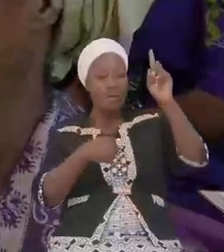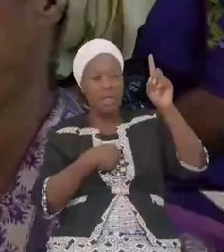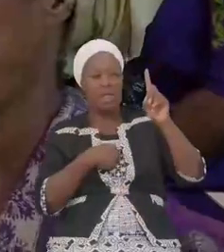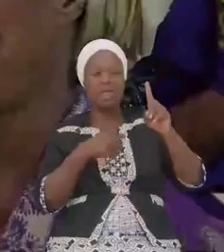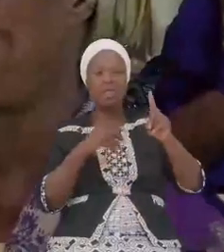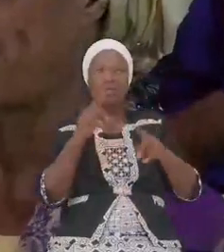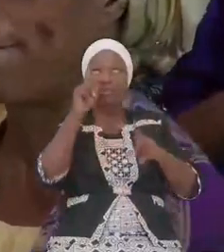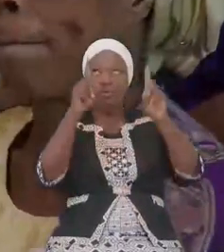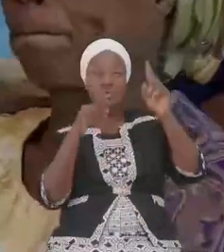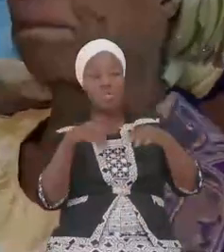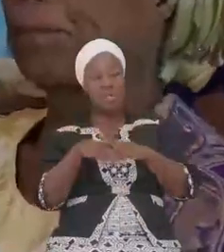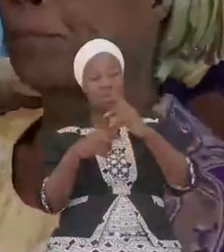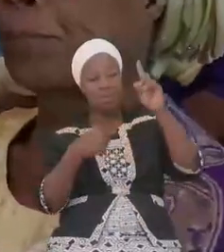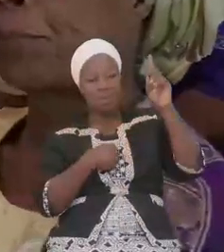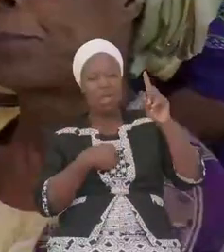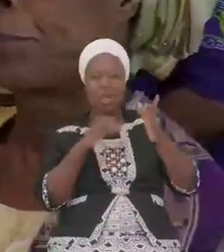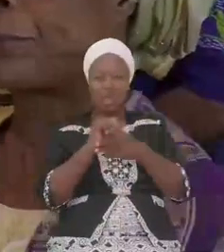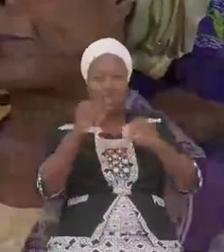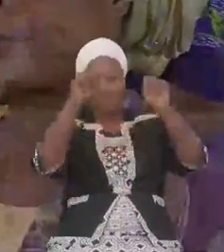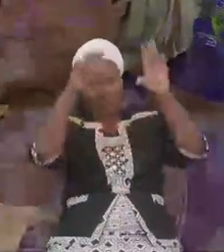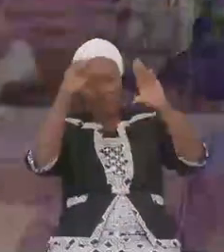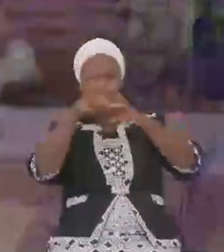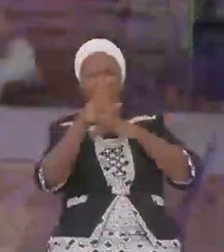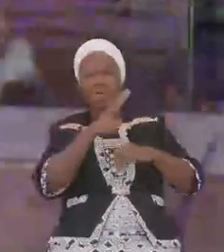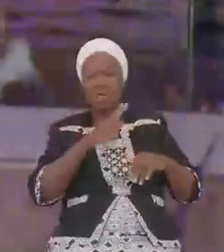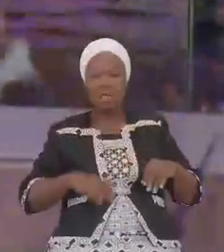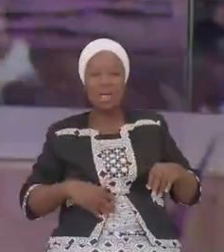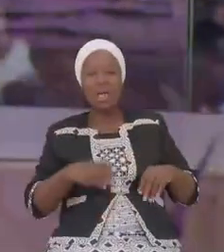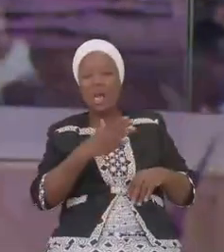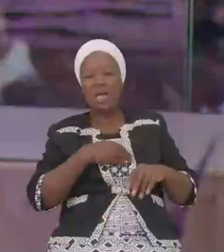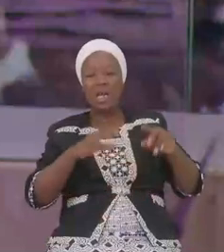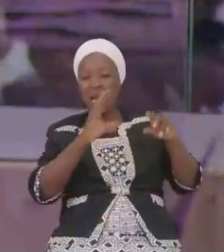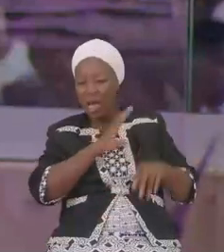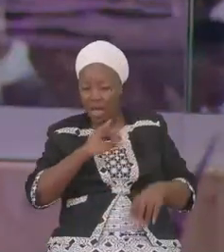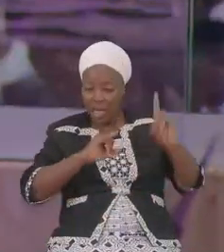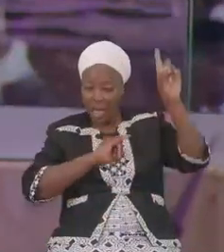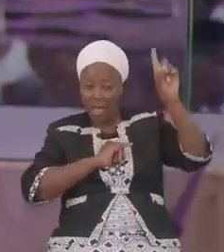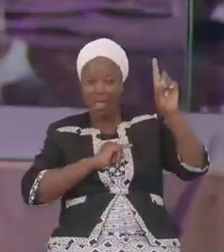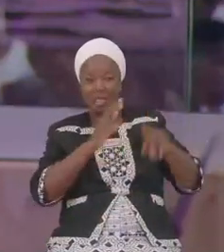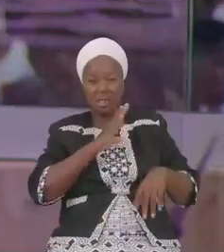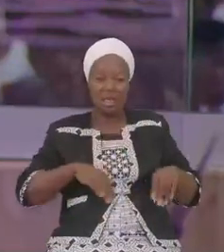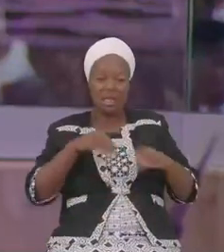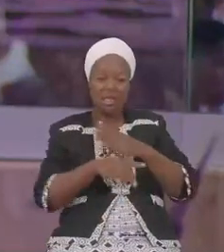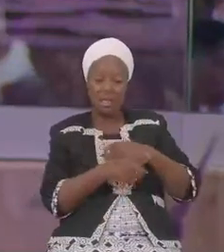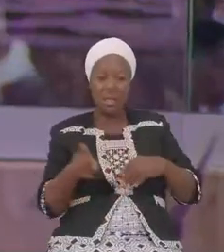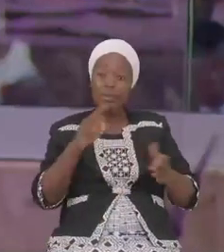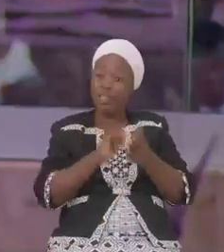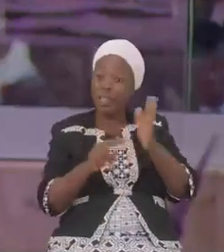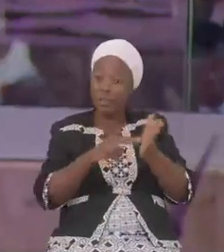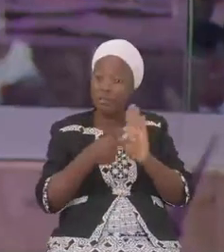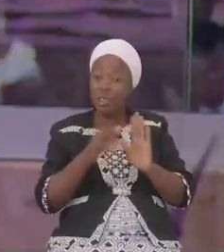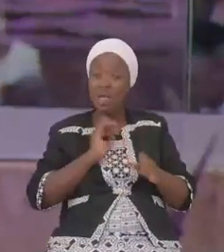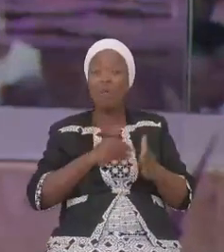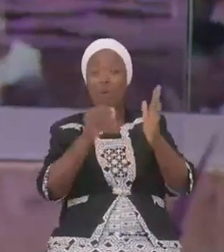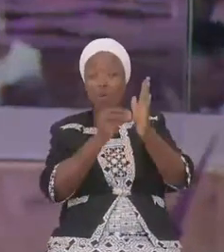Toi en moi, le Père en Christ, et moi Christ en eux. C'est-à-dire que notre portion sur